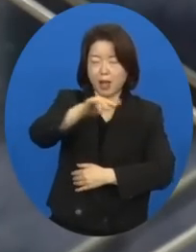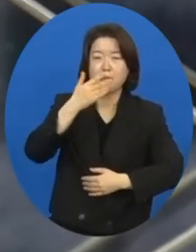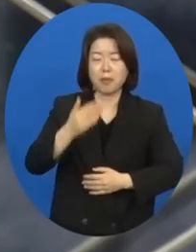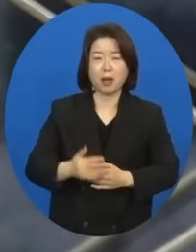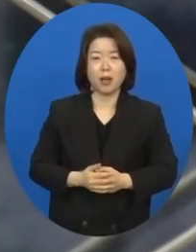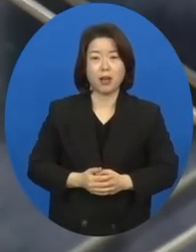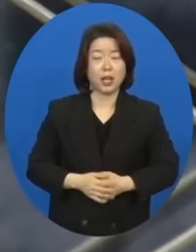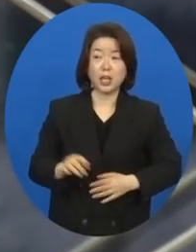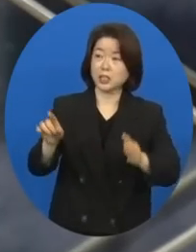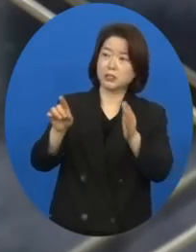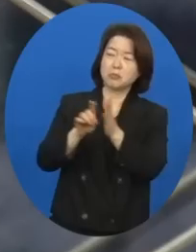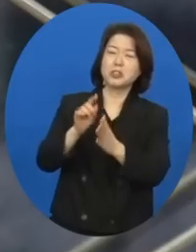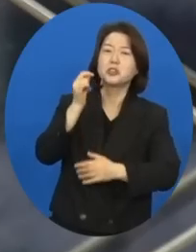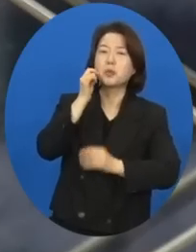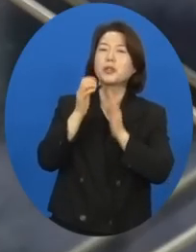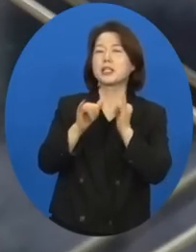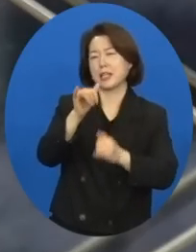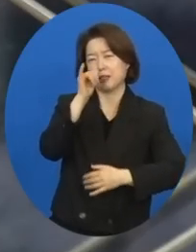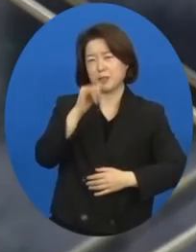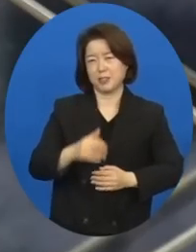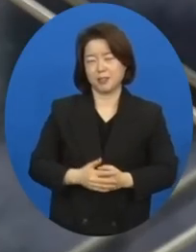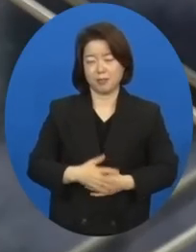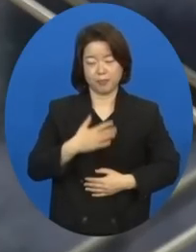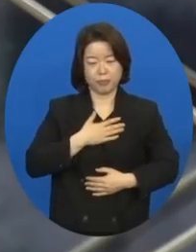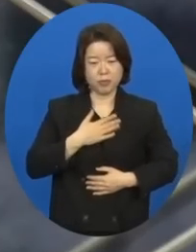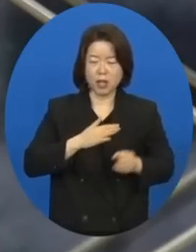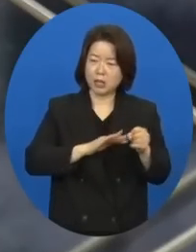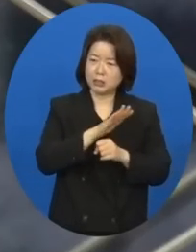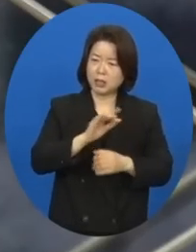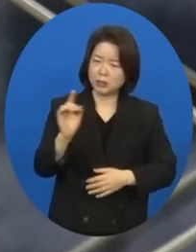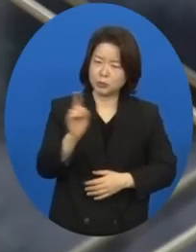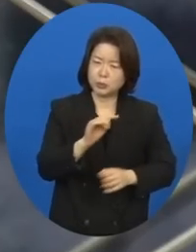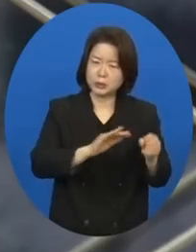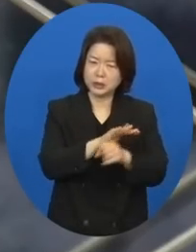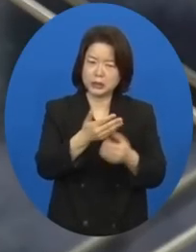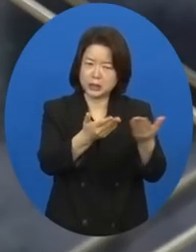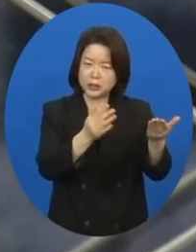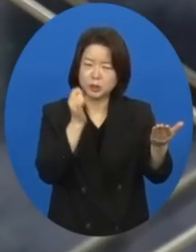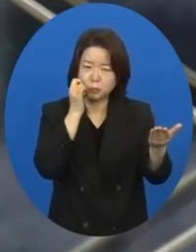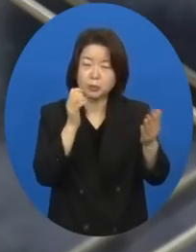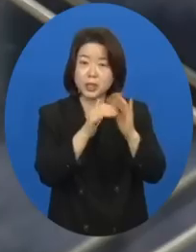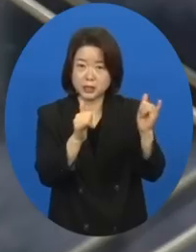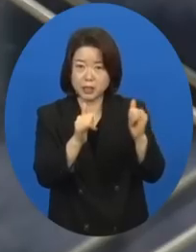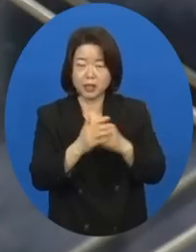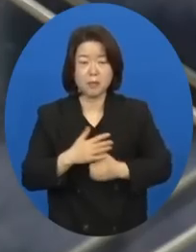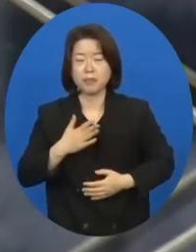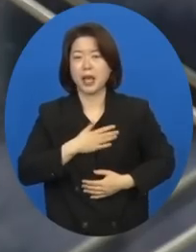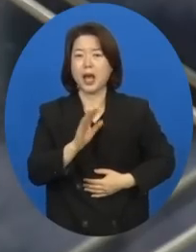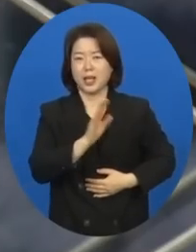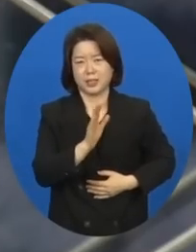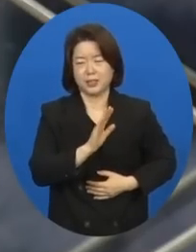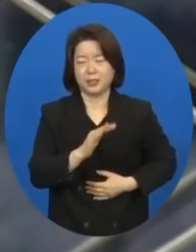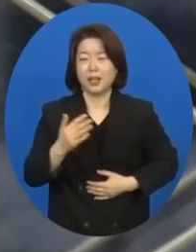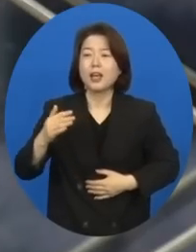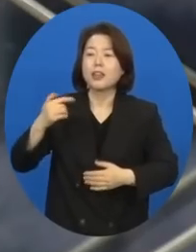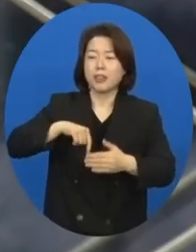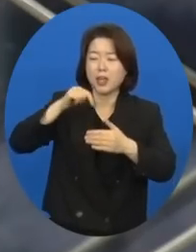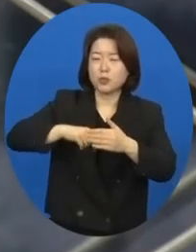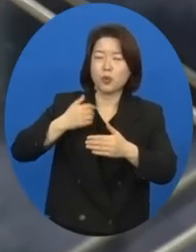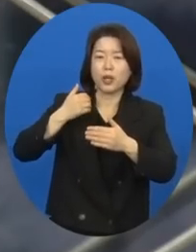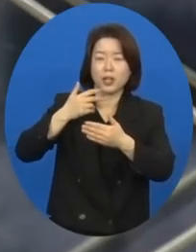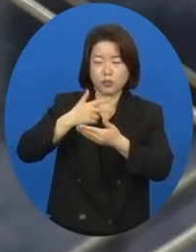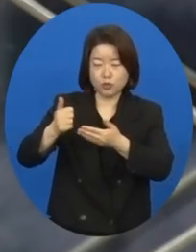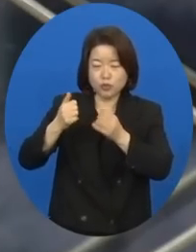사람은 있겠죠. 내 사랑으로서는 도무지 사랑할 수 없는 사람도 내가 아니라 내 안에 계신 주의 사랑으로